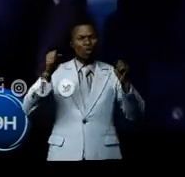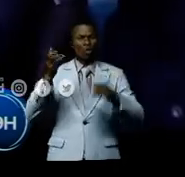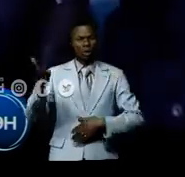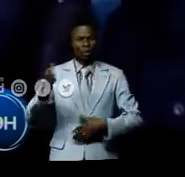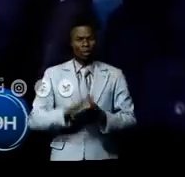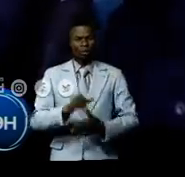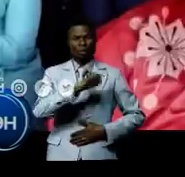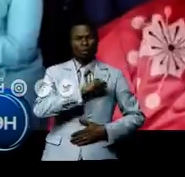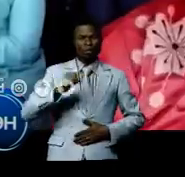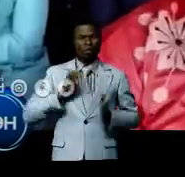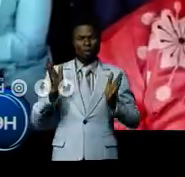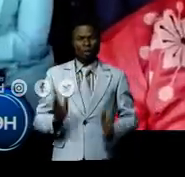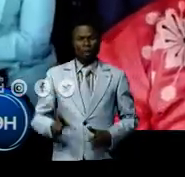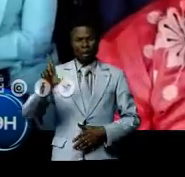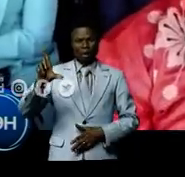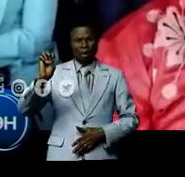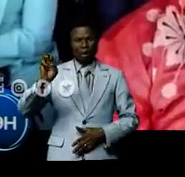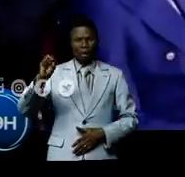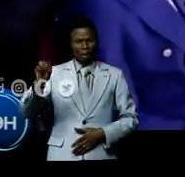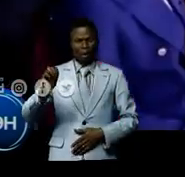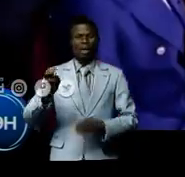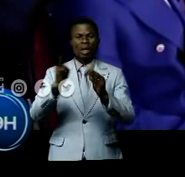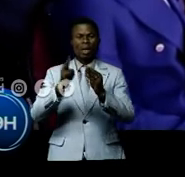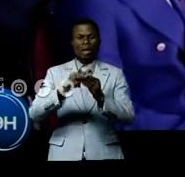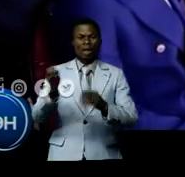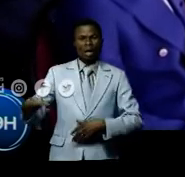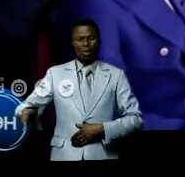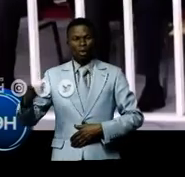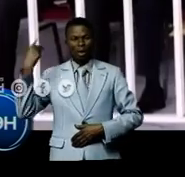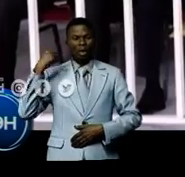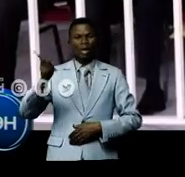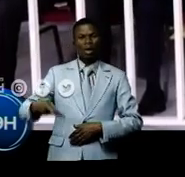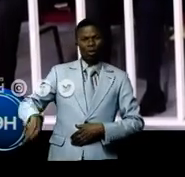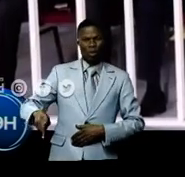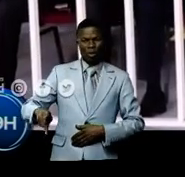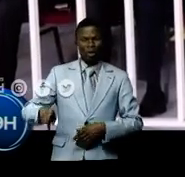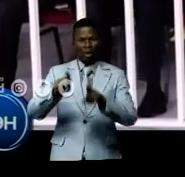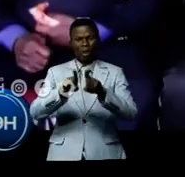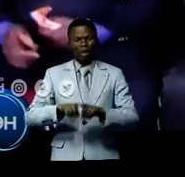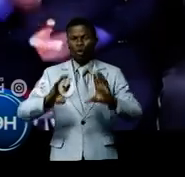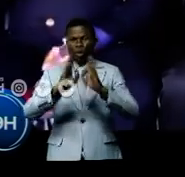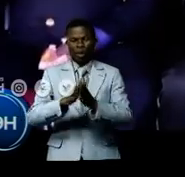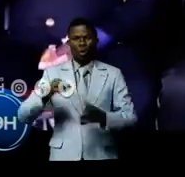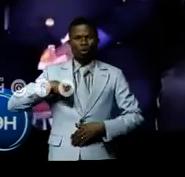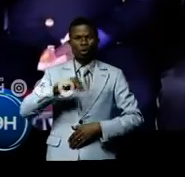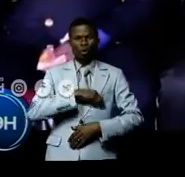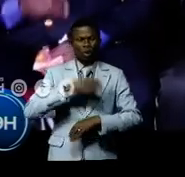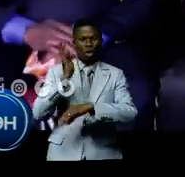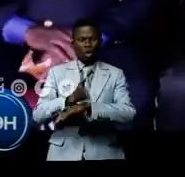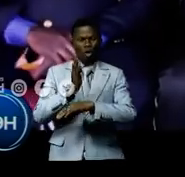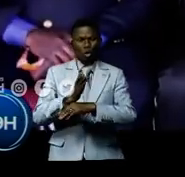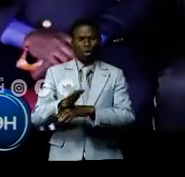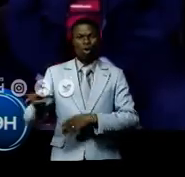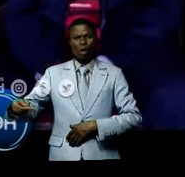Les sénateurs, les membres du bureau de l'Assemblée provinciale, les députés provinciaux, ceux de l'exécutif provincial et les membres du Conseil provincial